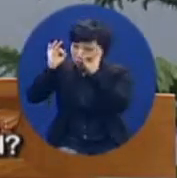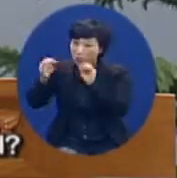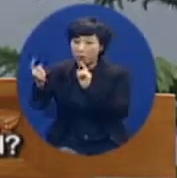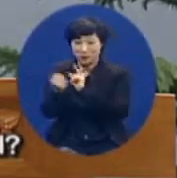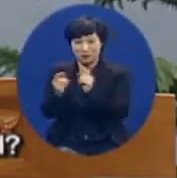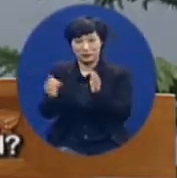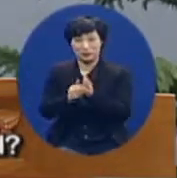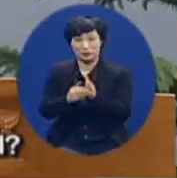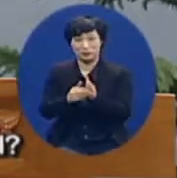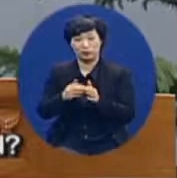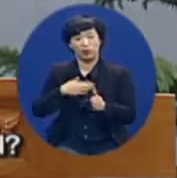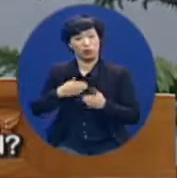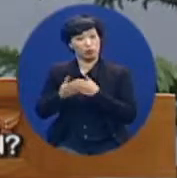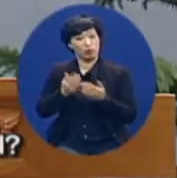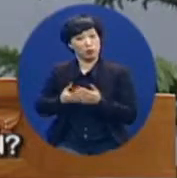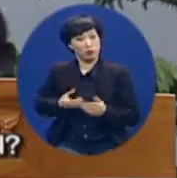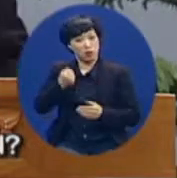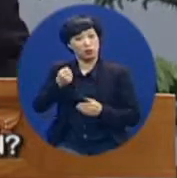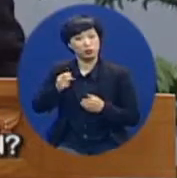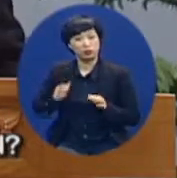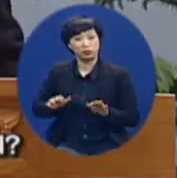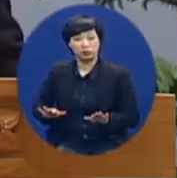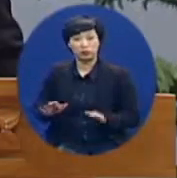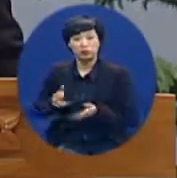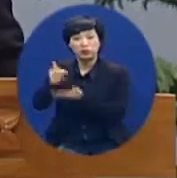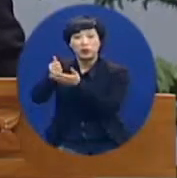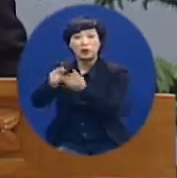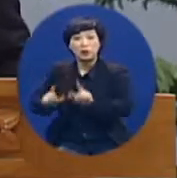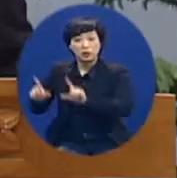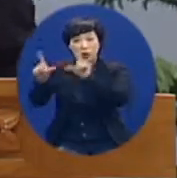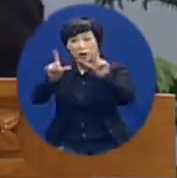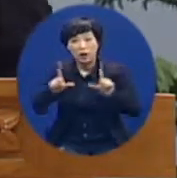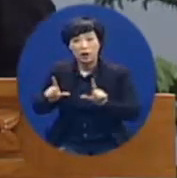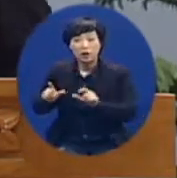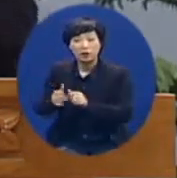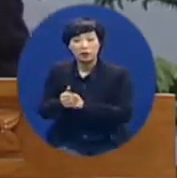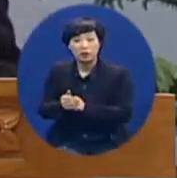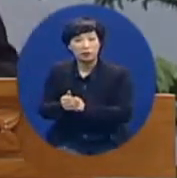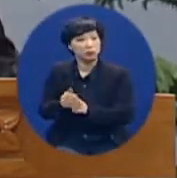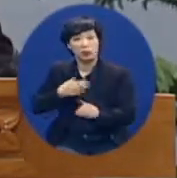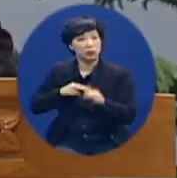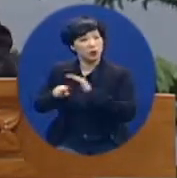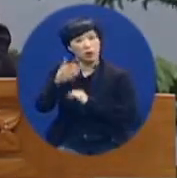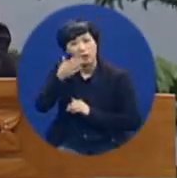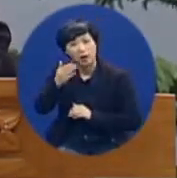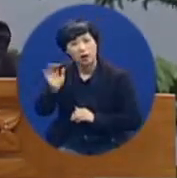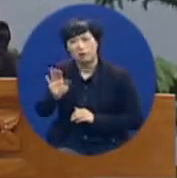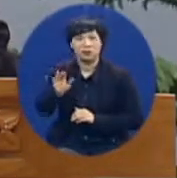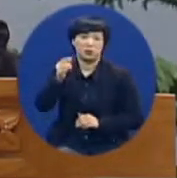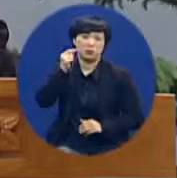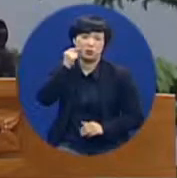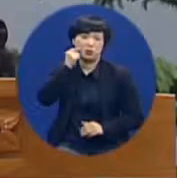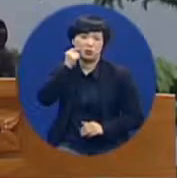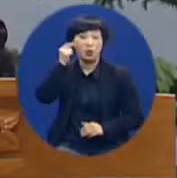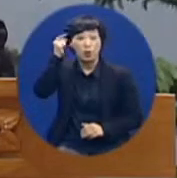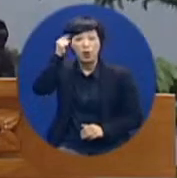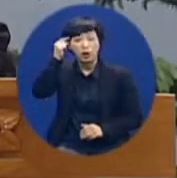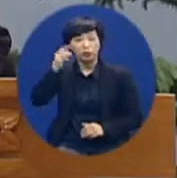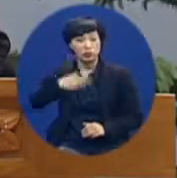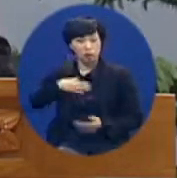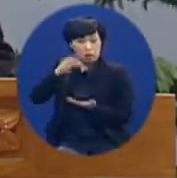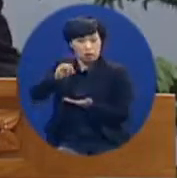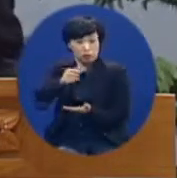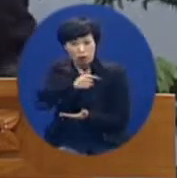어찌 주를 향한 삶이 피할 수 있어요 예 왜이 엄청난 가치가